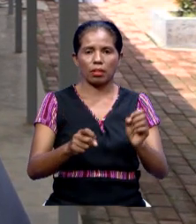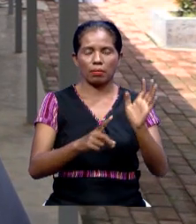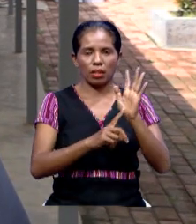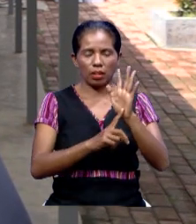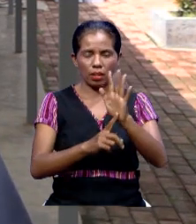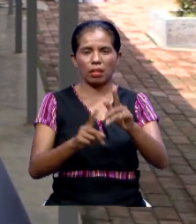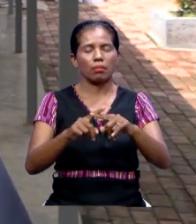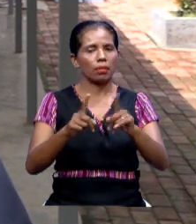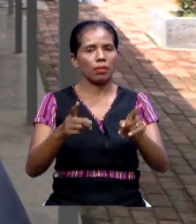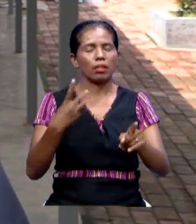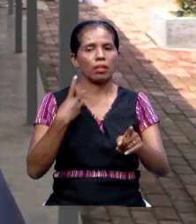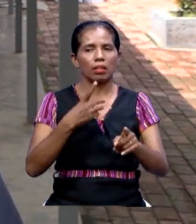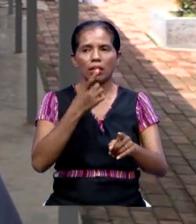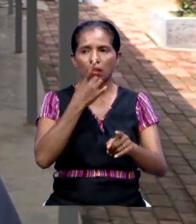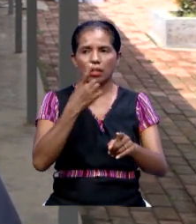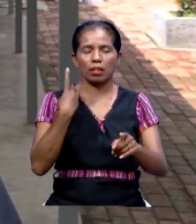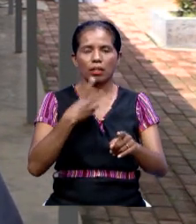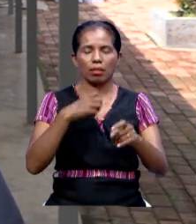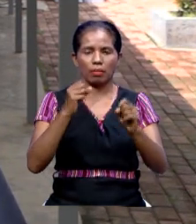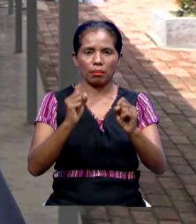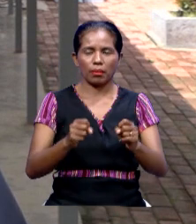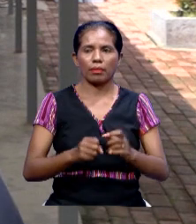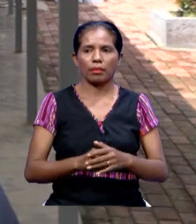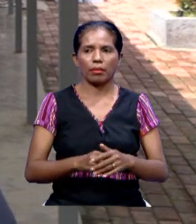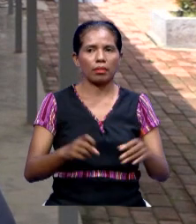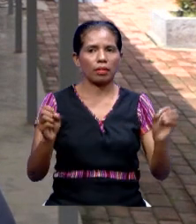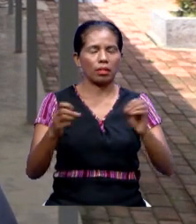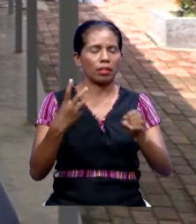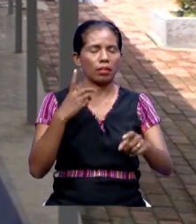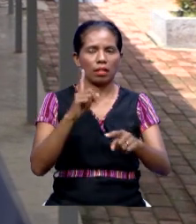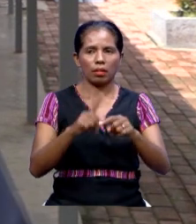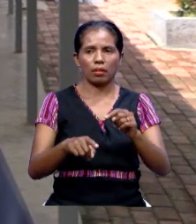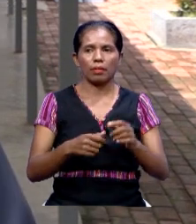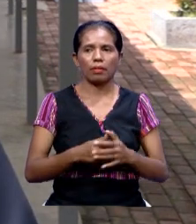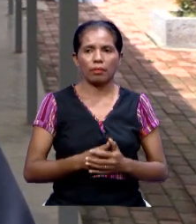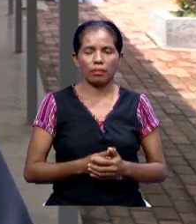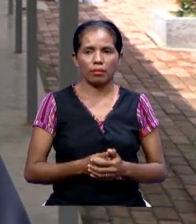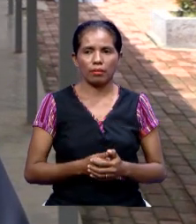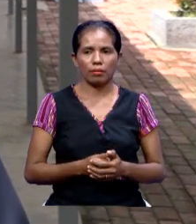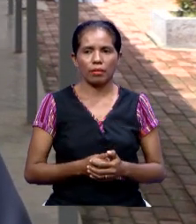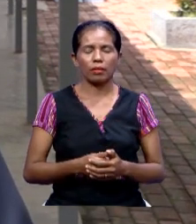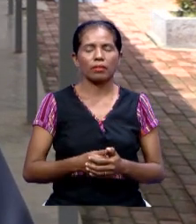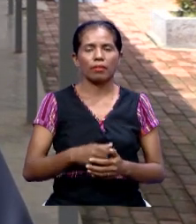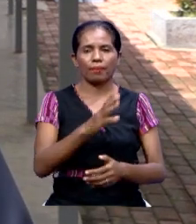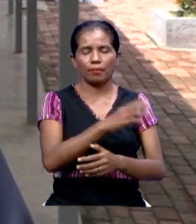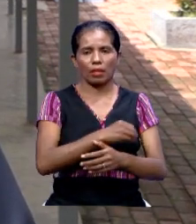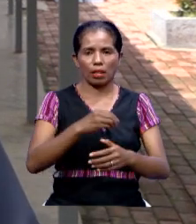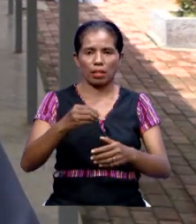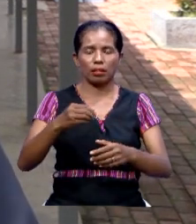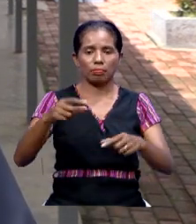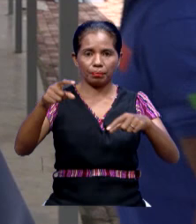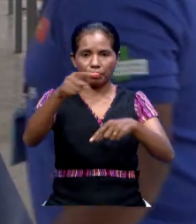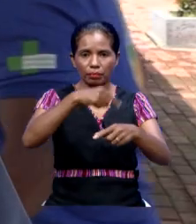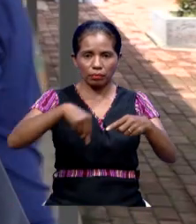mai beso ita ahila kama kita pelin bele karega ahila lakan kita bele karega antam ahi generator ya generator yang